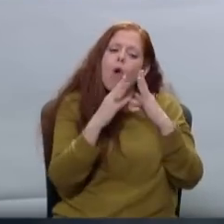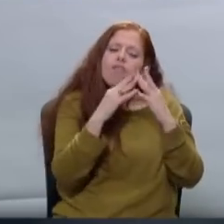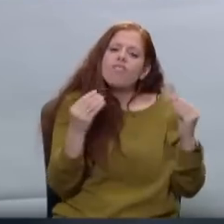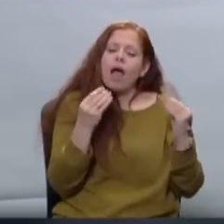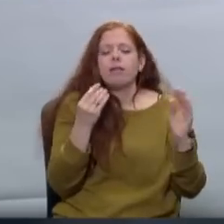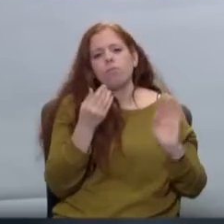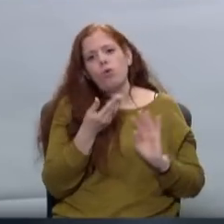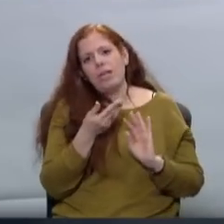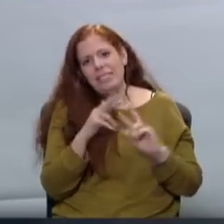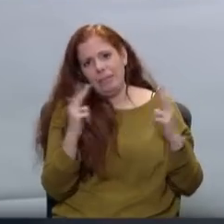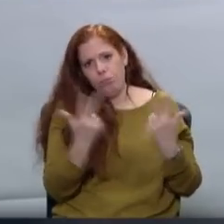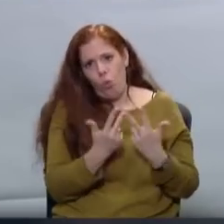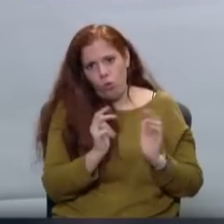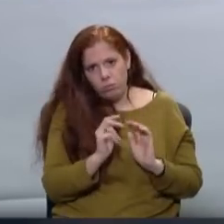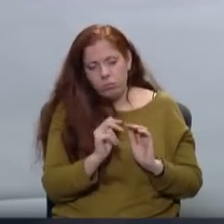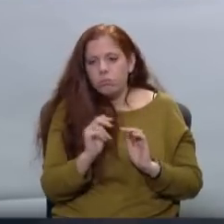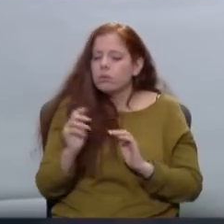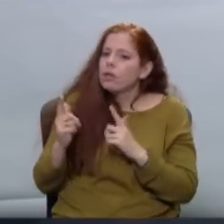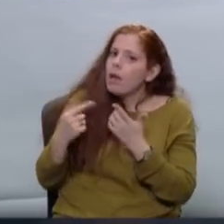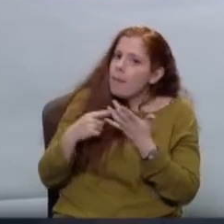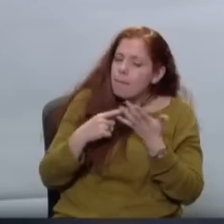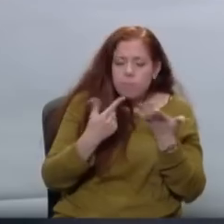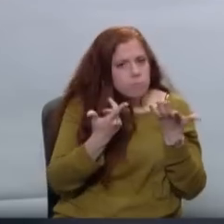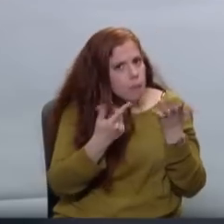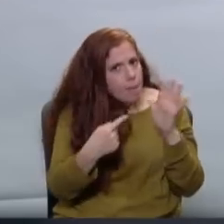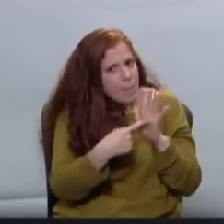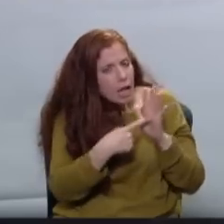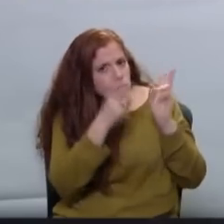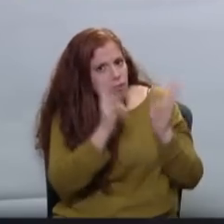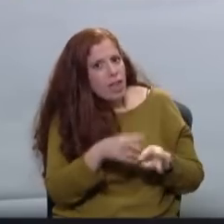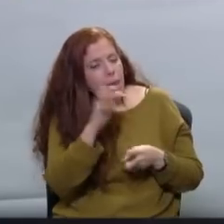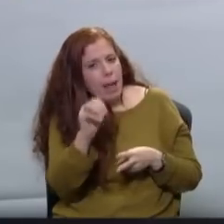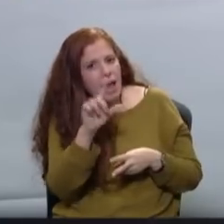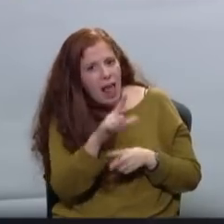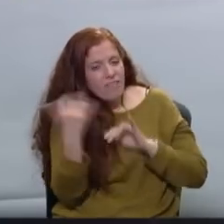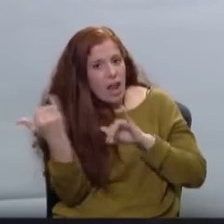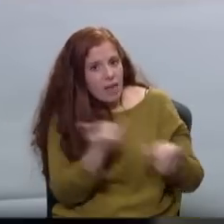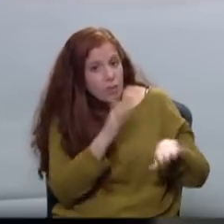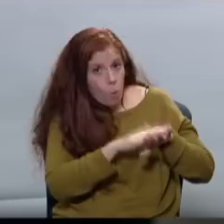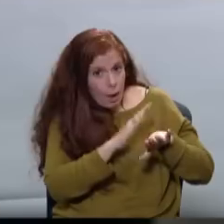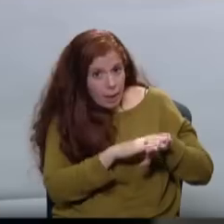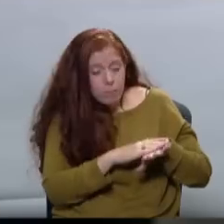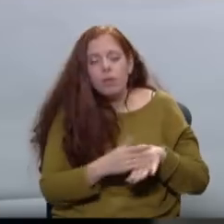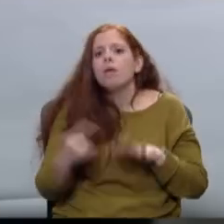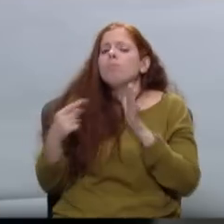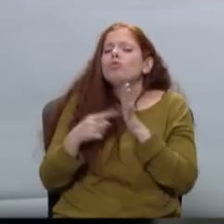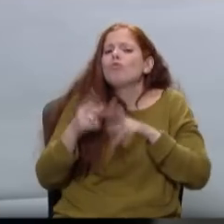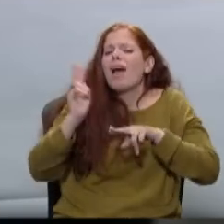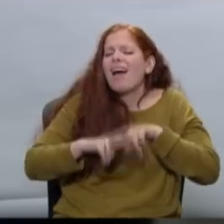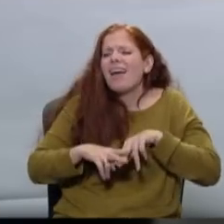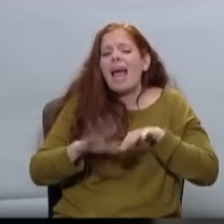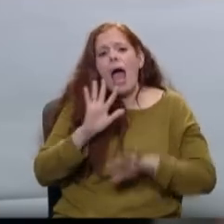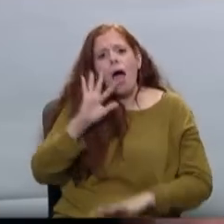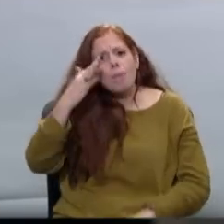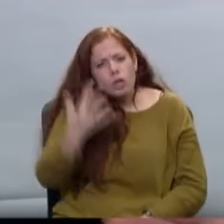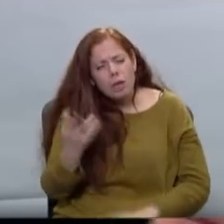חלקי במערכת המשפט. מה לעשות? בגלל שהיא מאפשרת עכשיו למעשה למלכה לייפר להביא מומחים משום שאחרי חמש שנים,